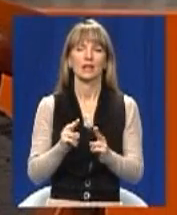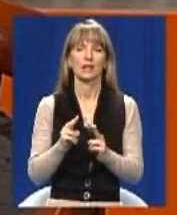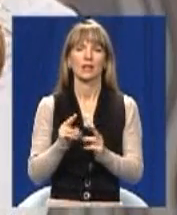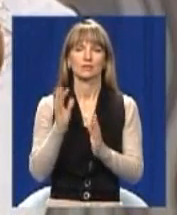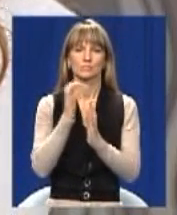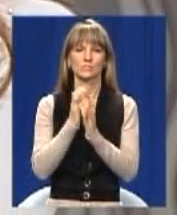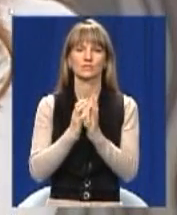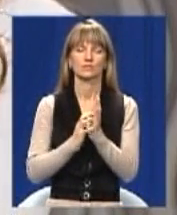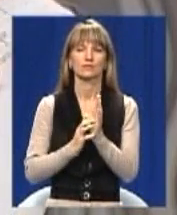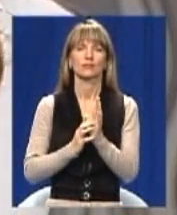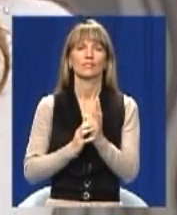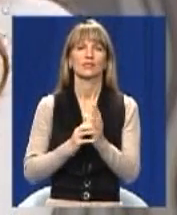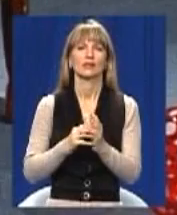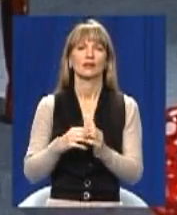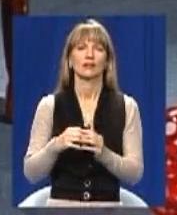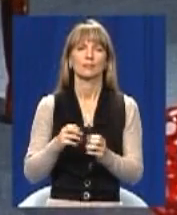така речовина,